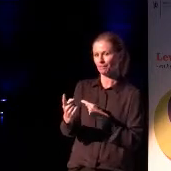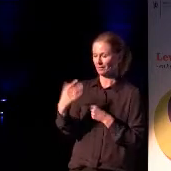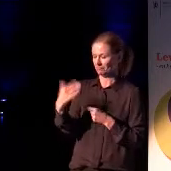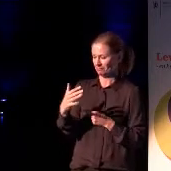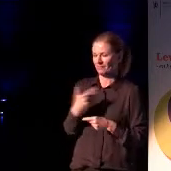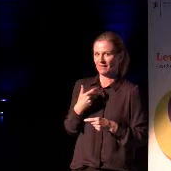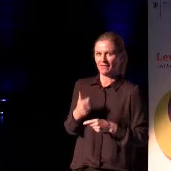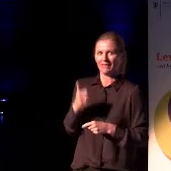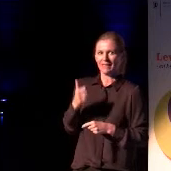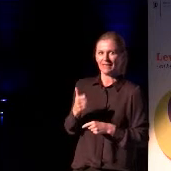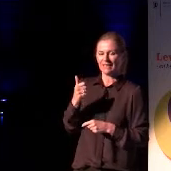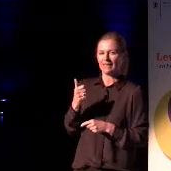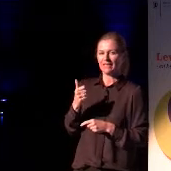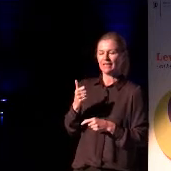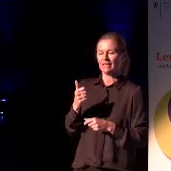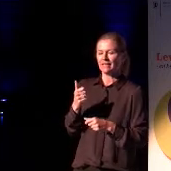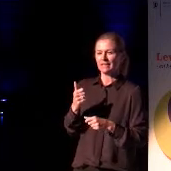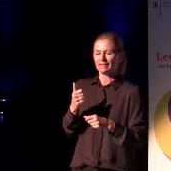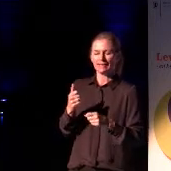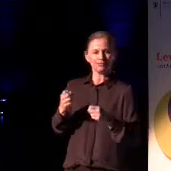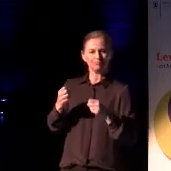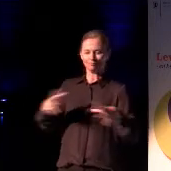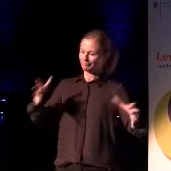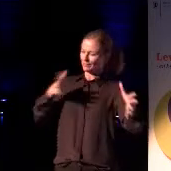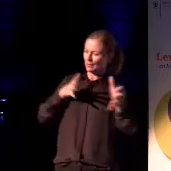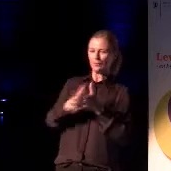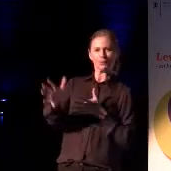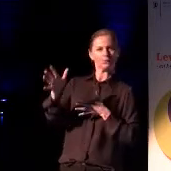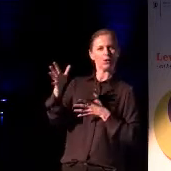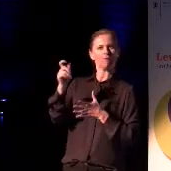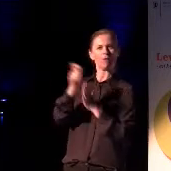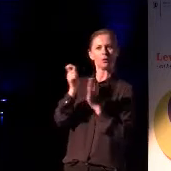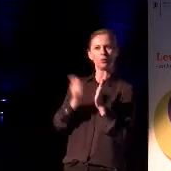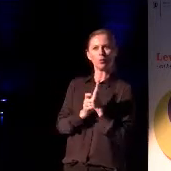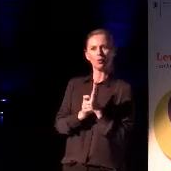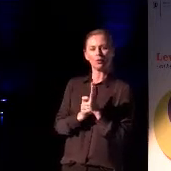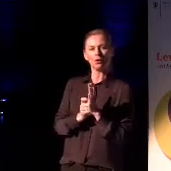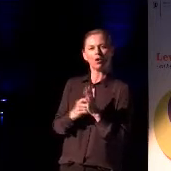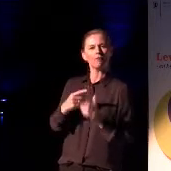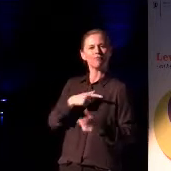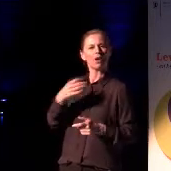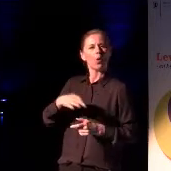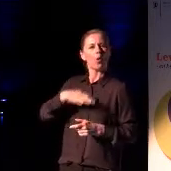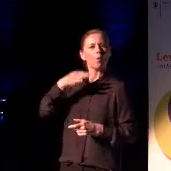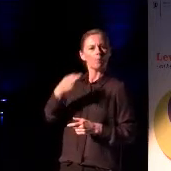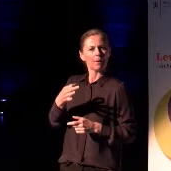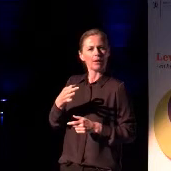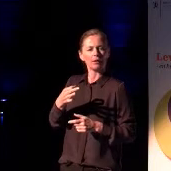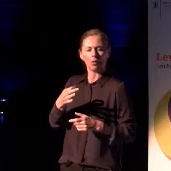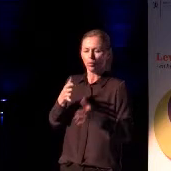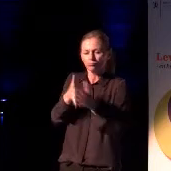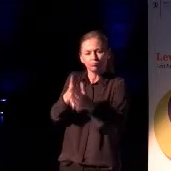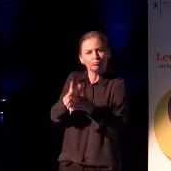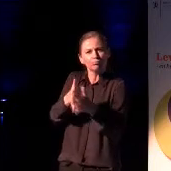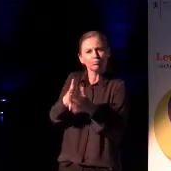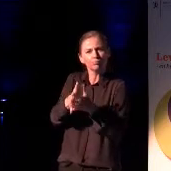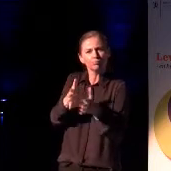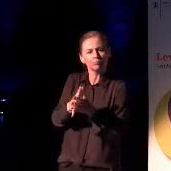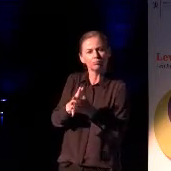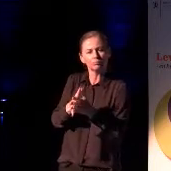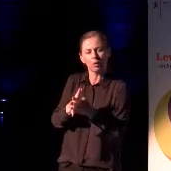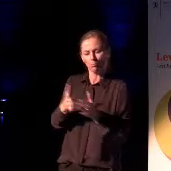veldig viktig og forløsende faktor, og det noe av det vi håper å gjøre mye mer av på disse